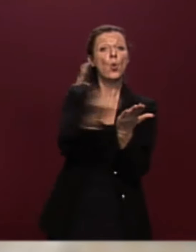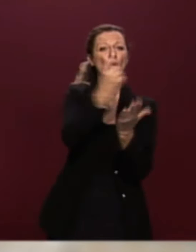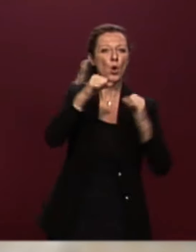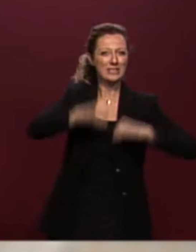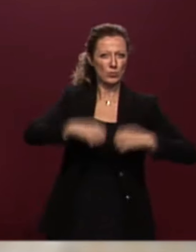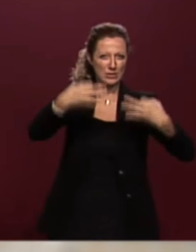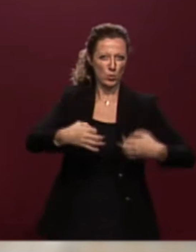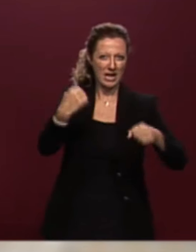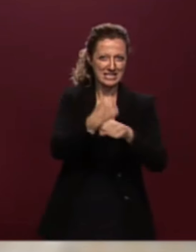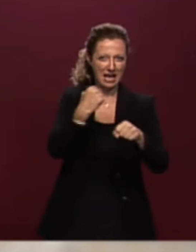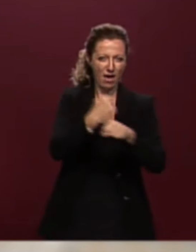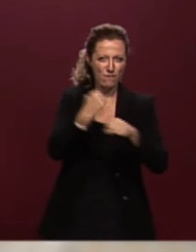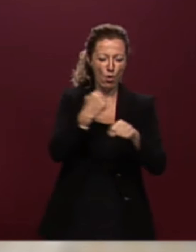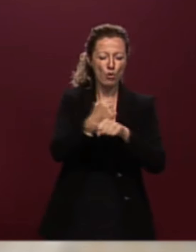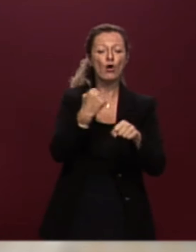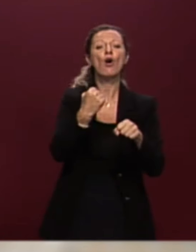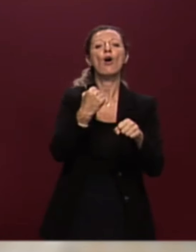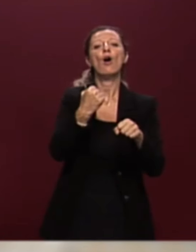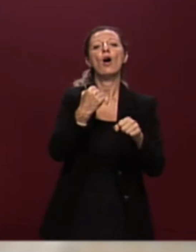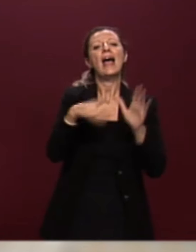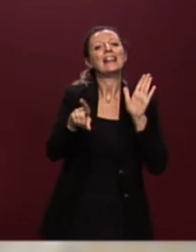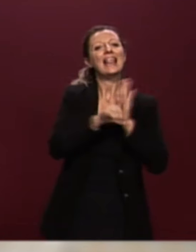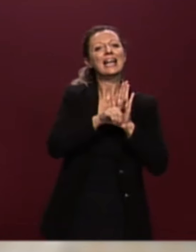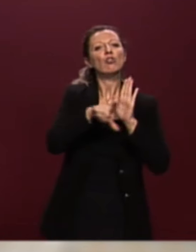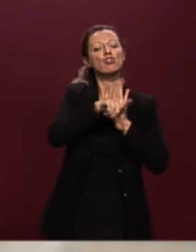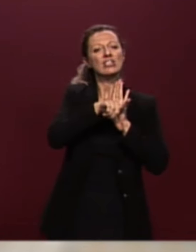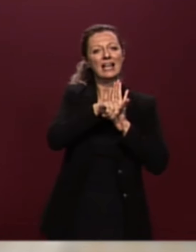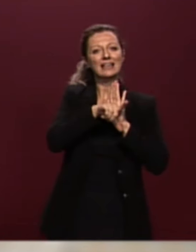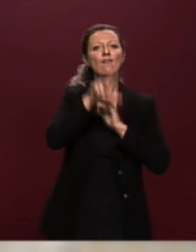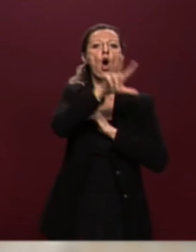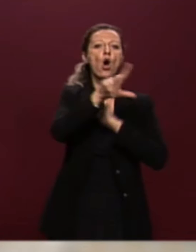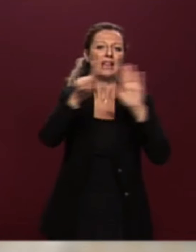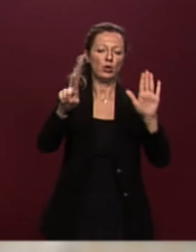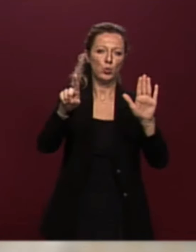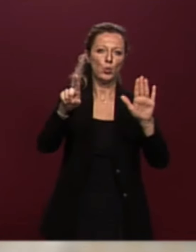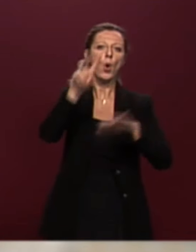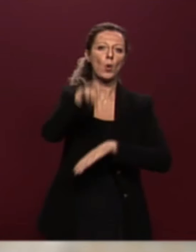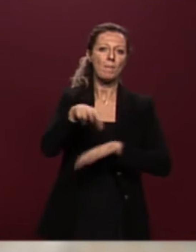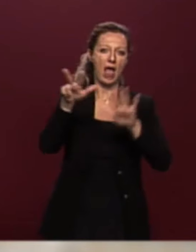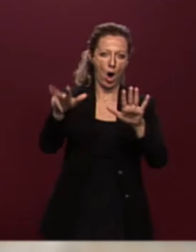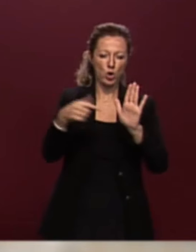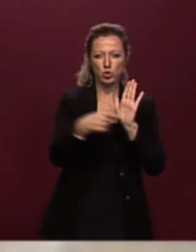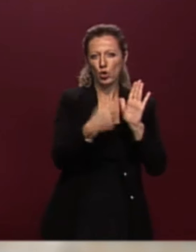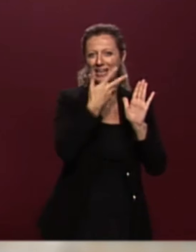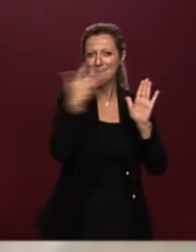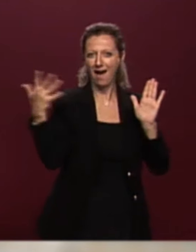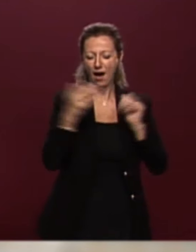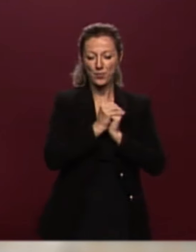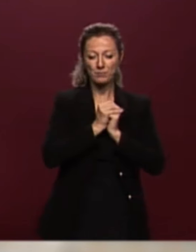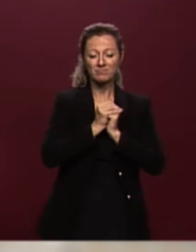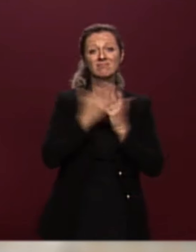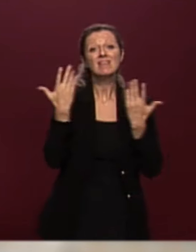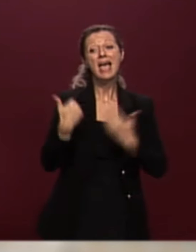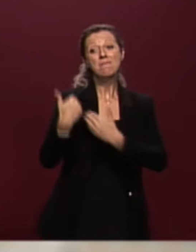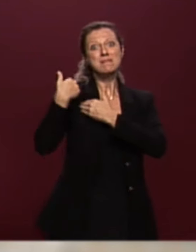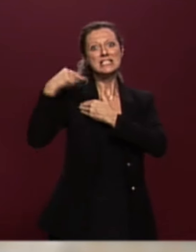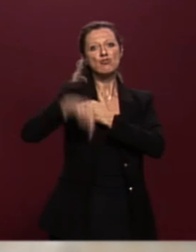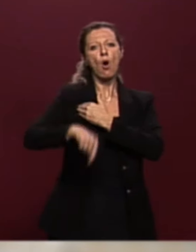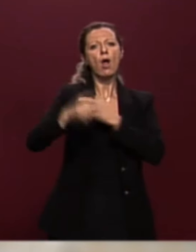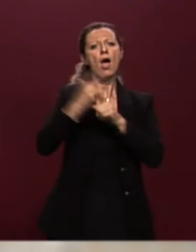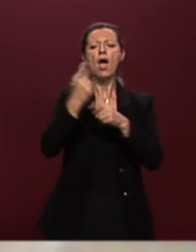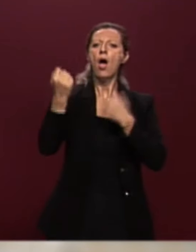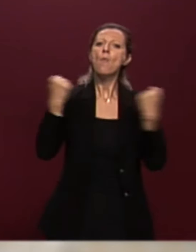salute e la sicurezza sul lavoro del decreto legislativo 81 del 2008. Una missione è quella di promuovere ambienti